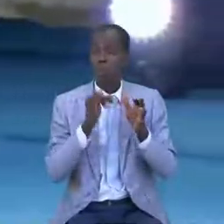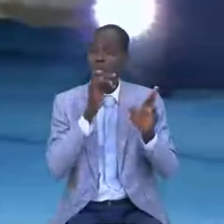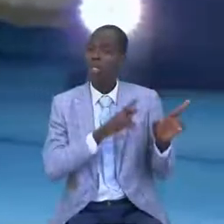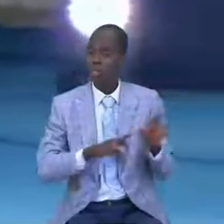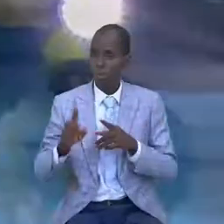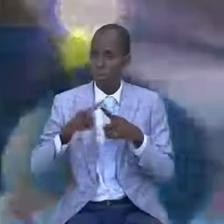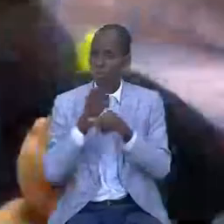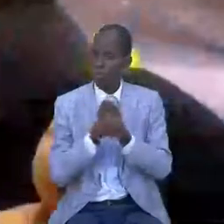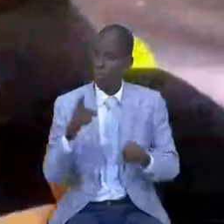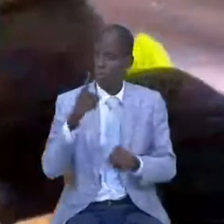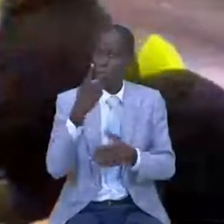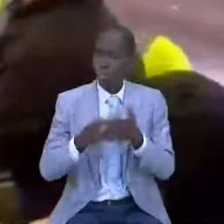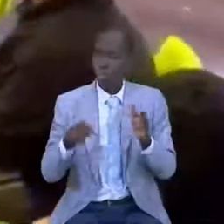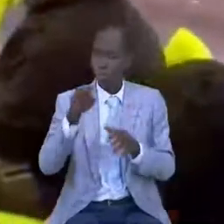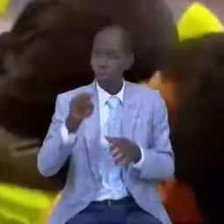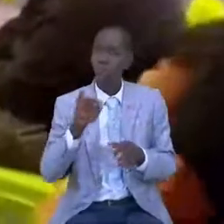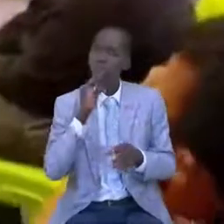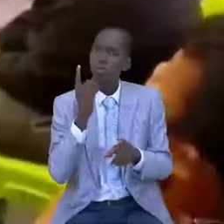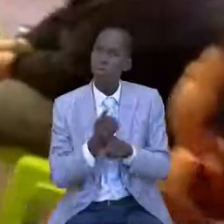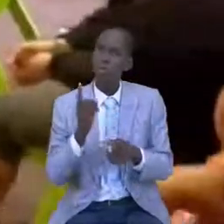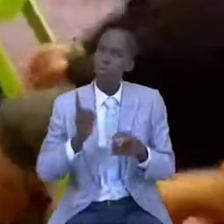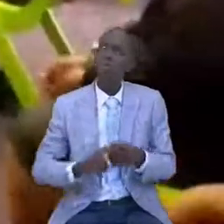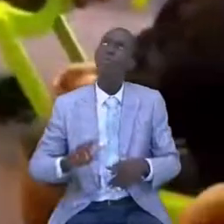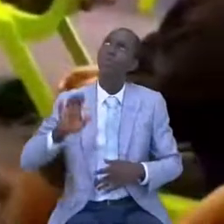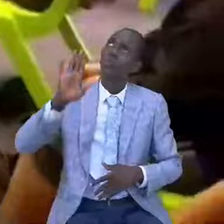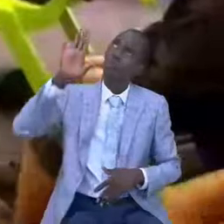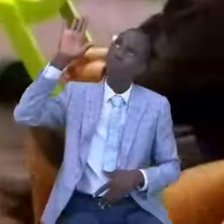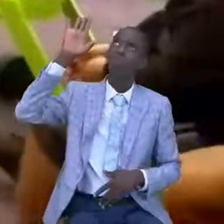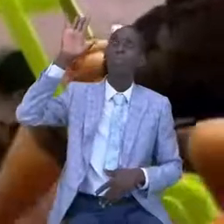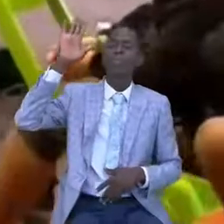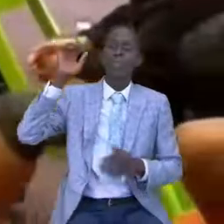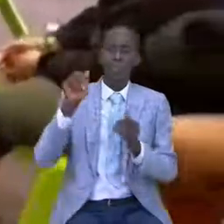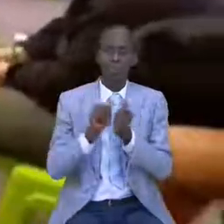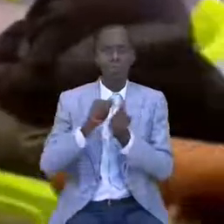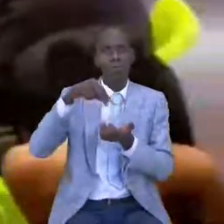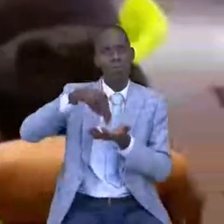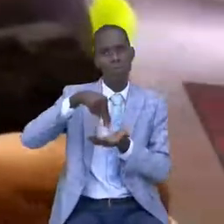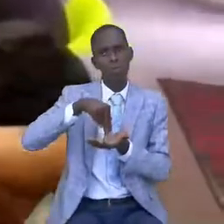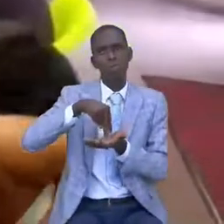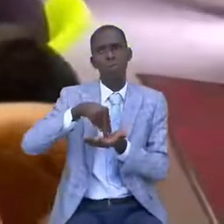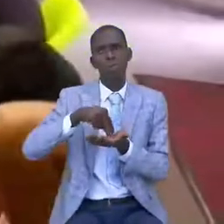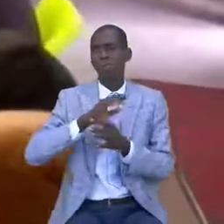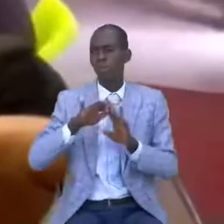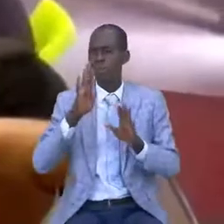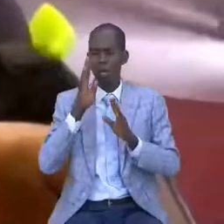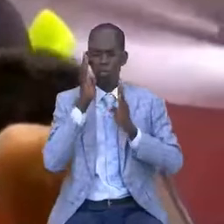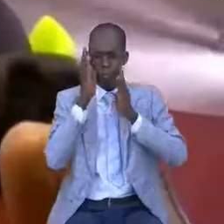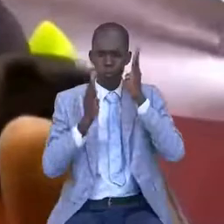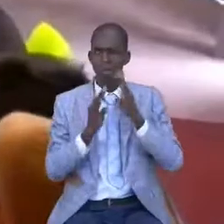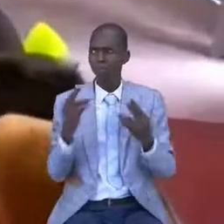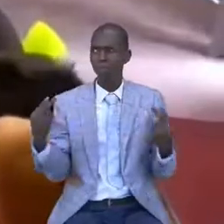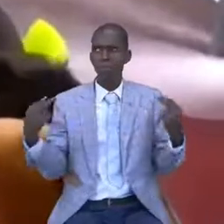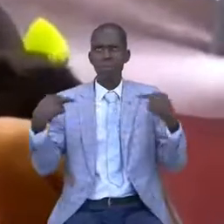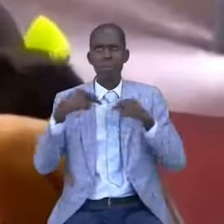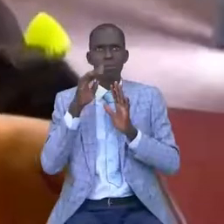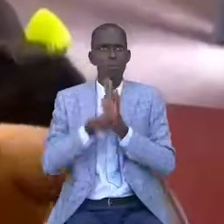trouves, lève la main pour dire, Seigneur, je veux ton salut. Si tu lèves la main, Dieu te bénisse.